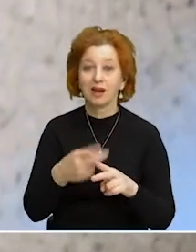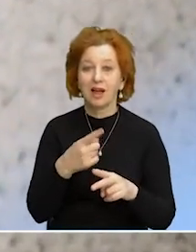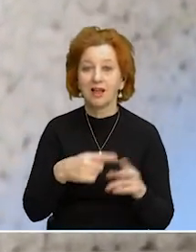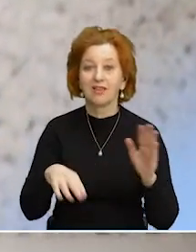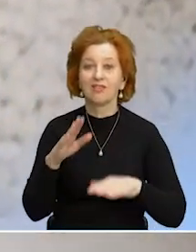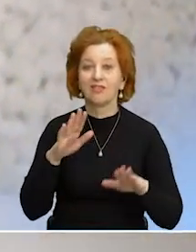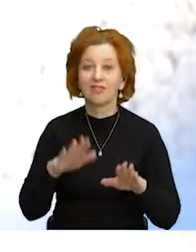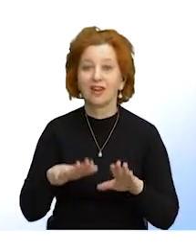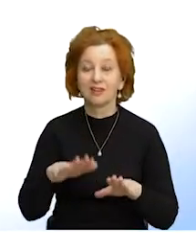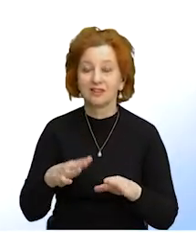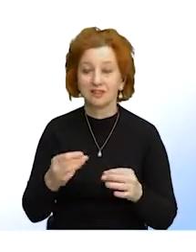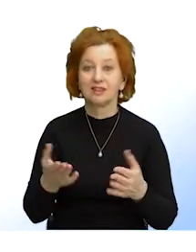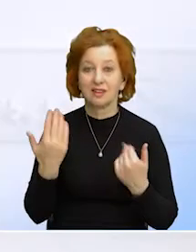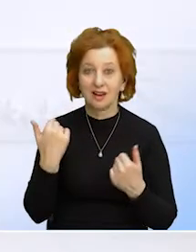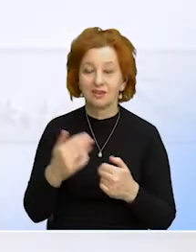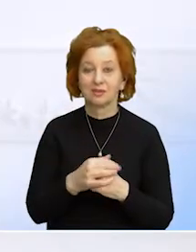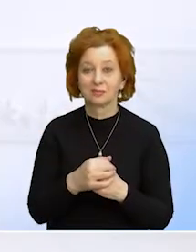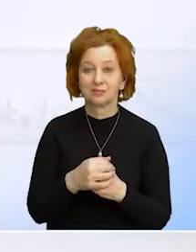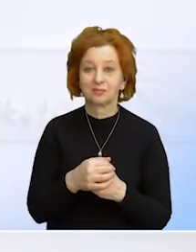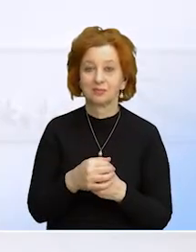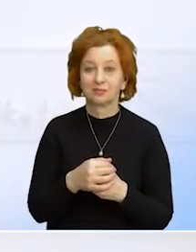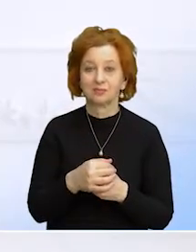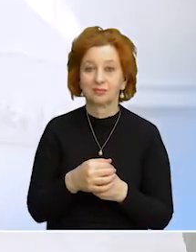этом переносится на дальнюю ногу.